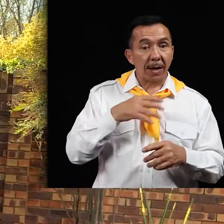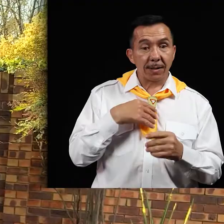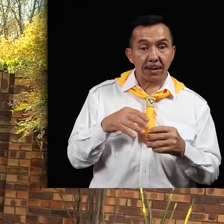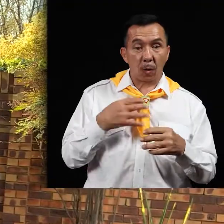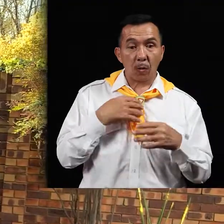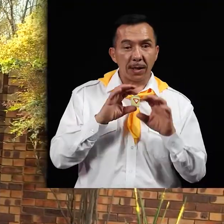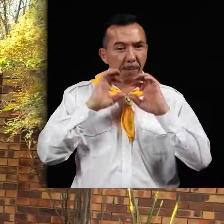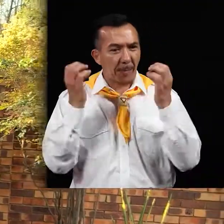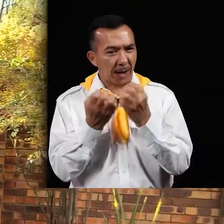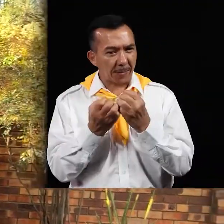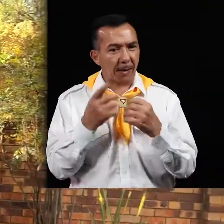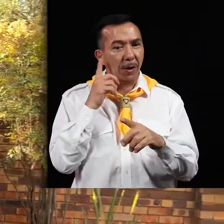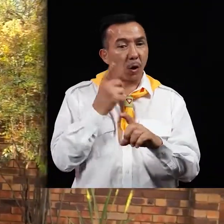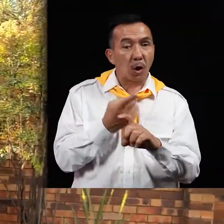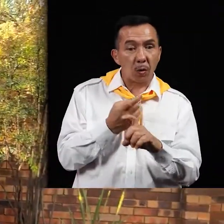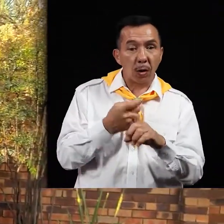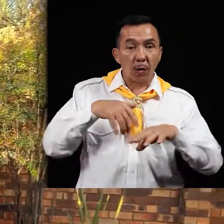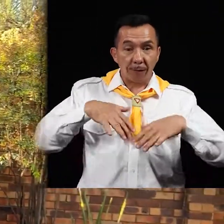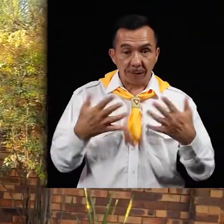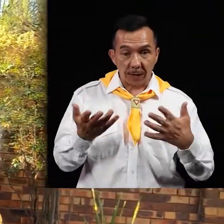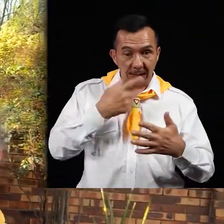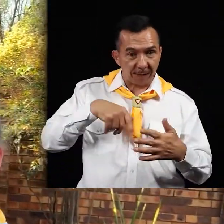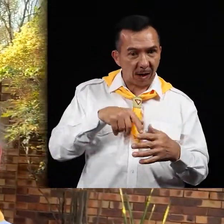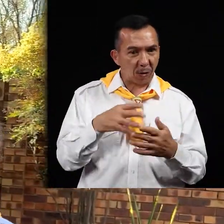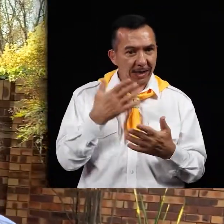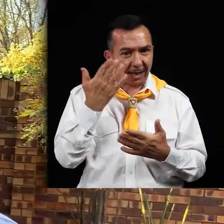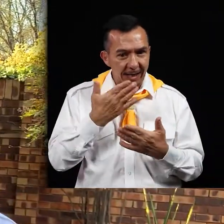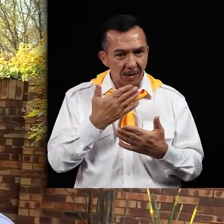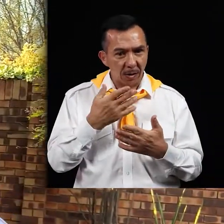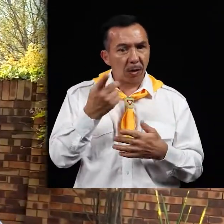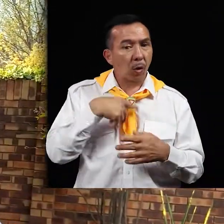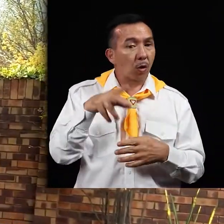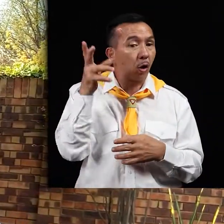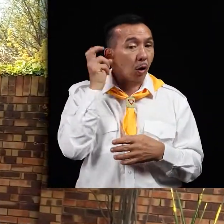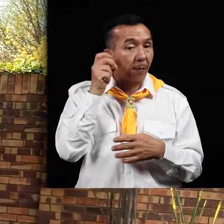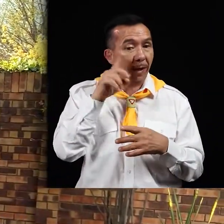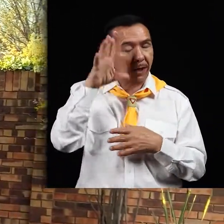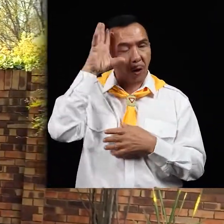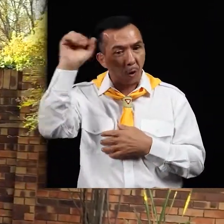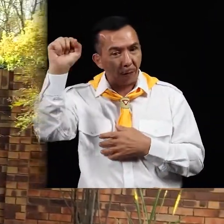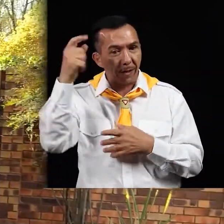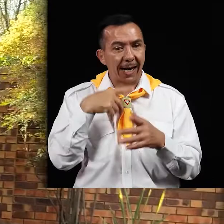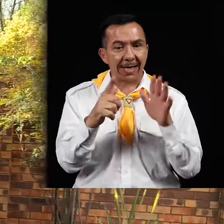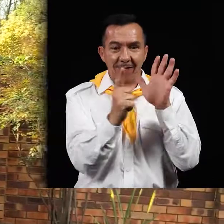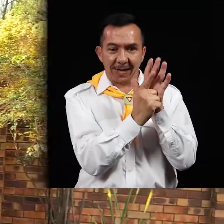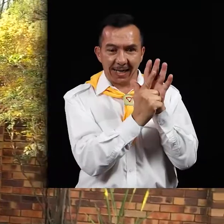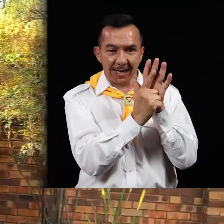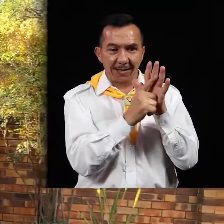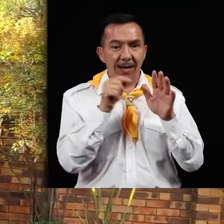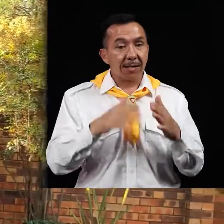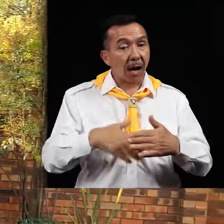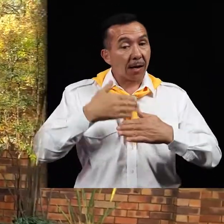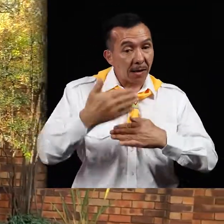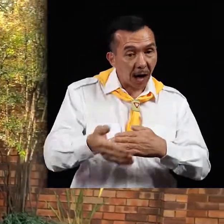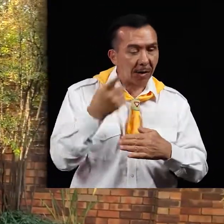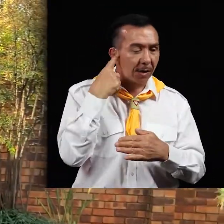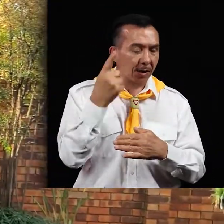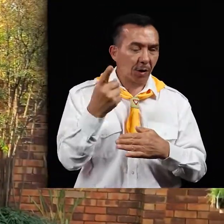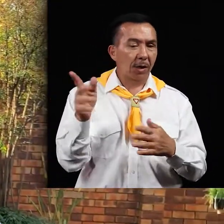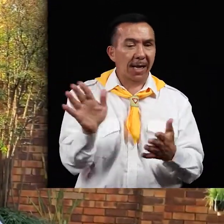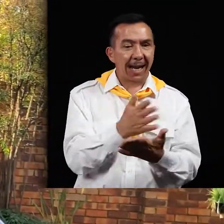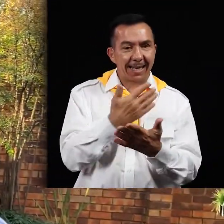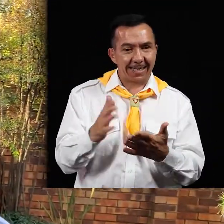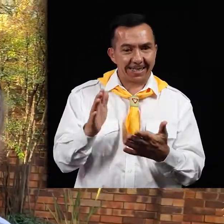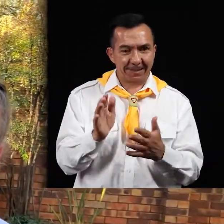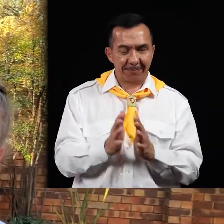Ons as Baanbrekers het 'n kode waar volgens ons leef. Kom ons luister na die gelofte en die wet en daarna luister ons